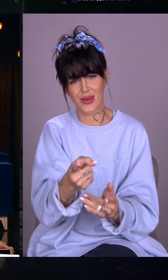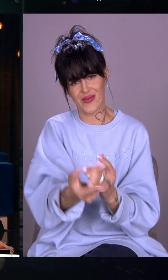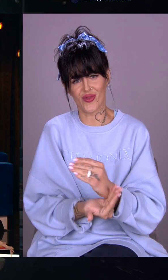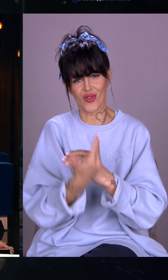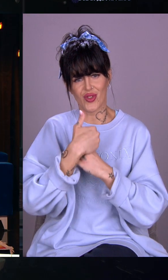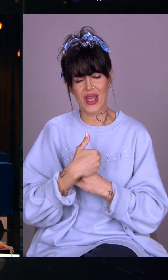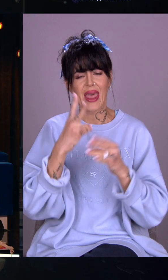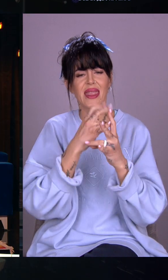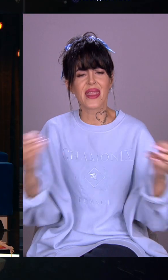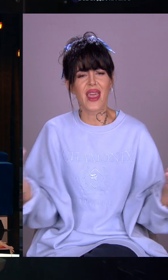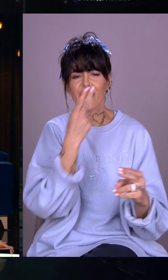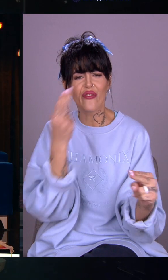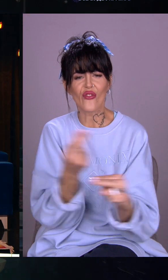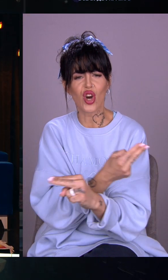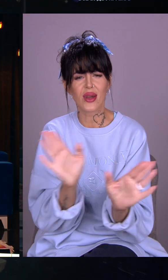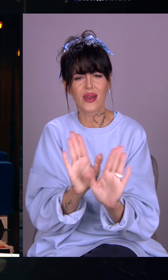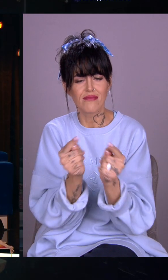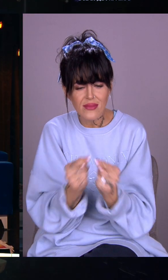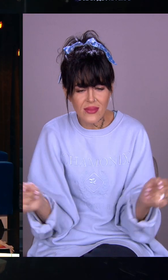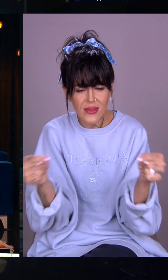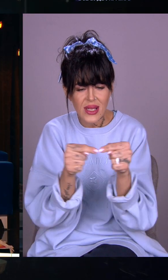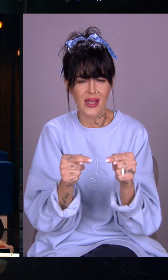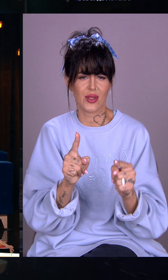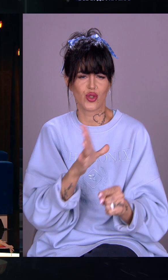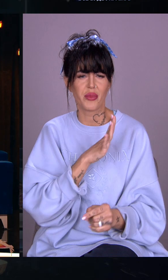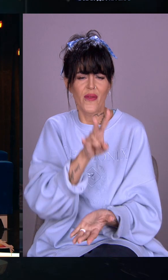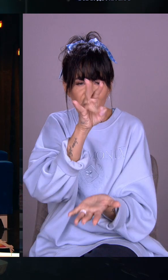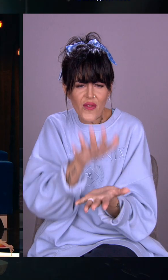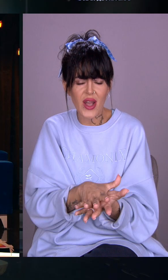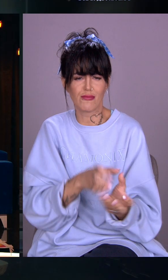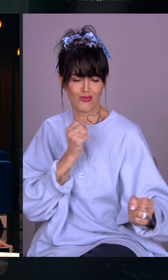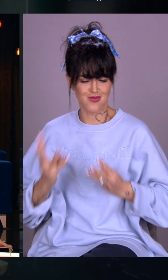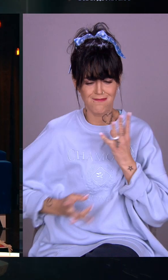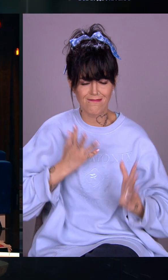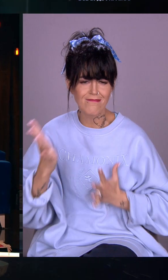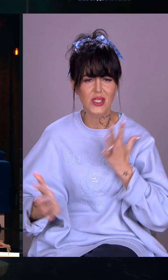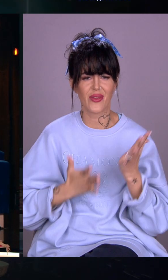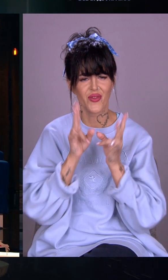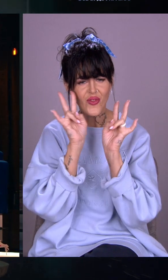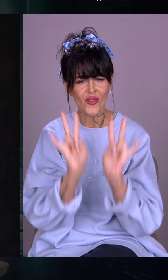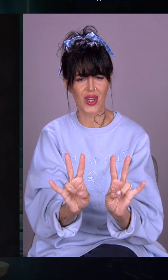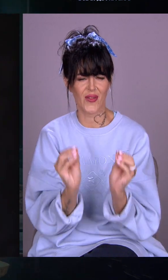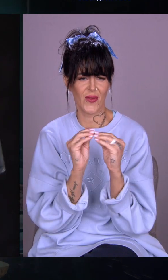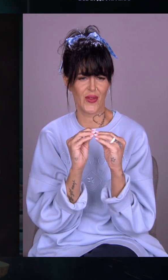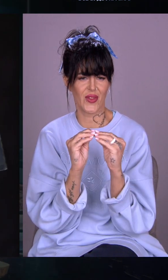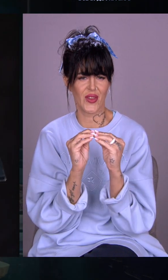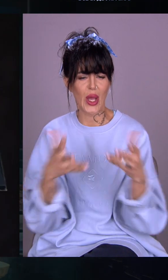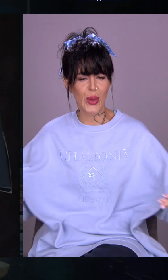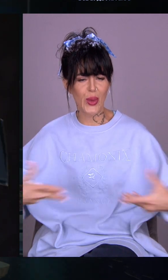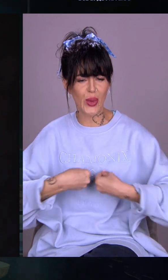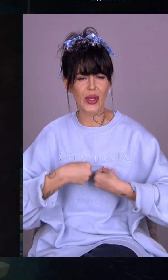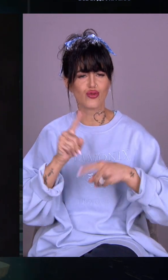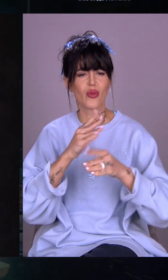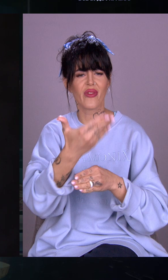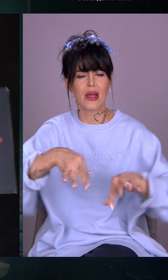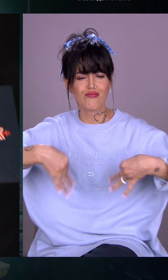ці, жаболовки, да? Не втрачайте, не запалу, не втрачайте натхнення. Хай ваші всі